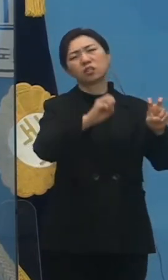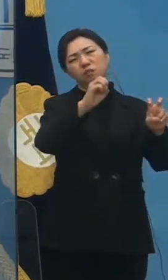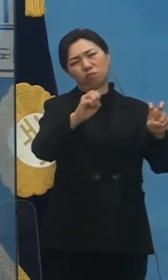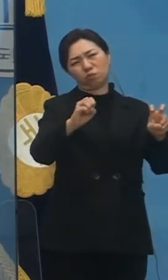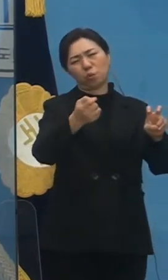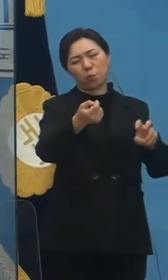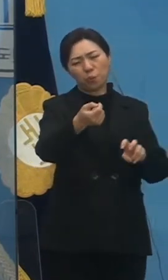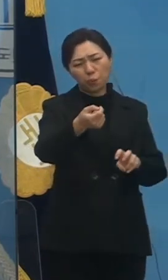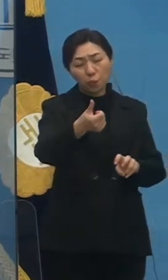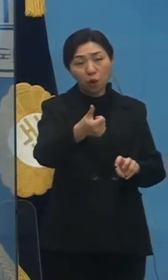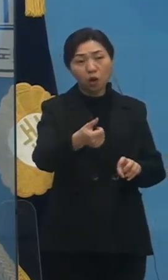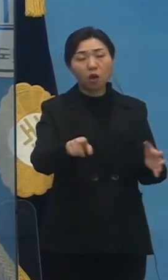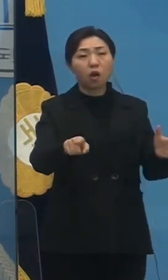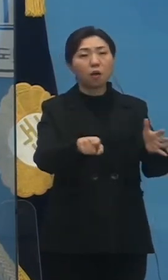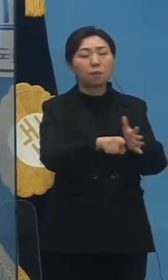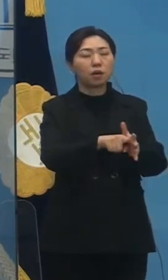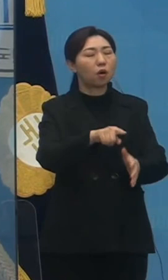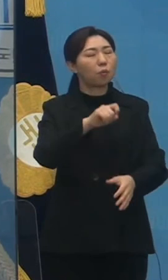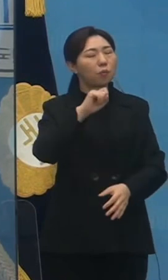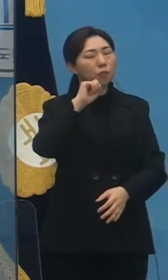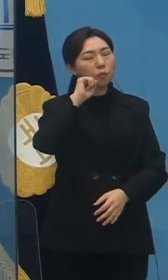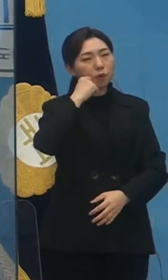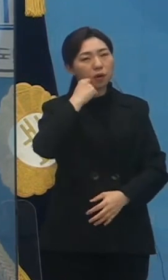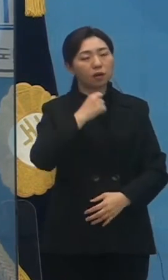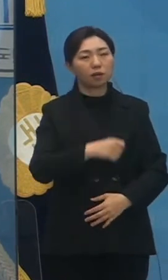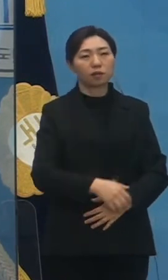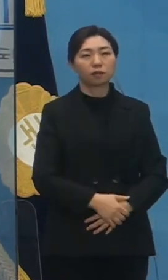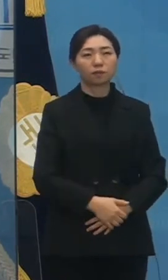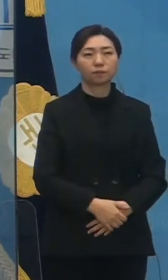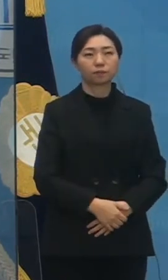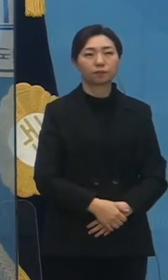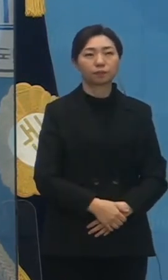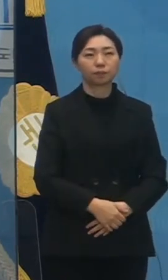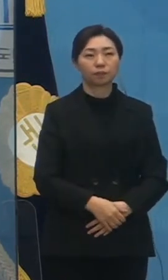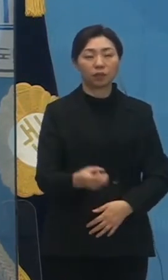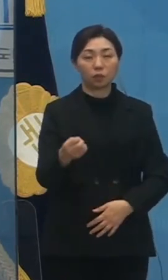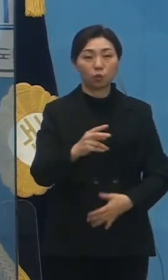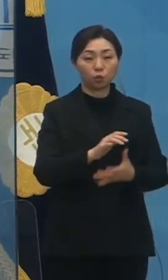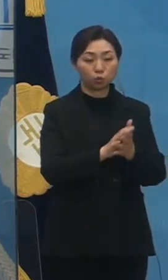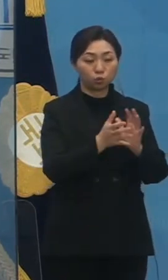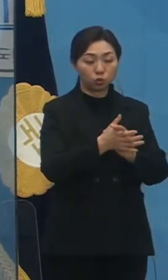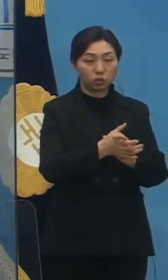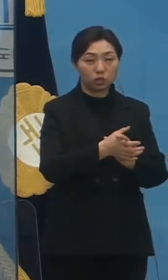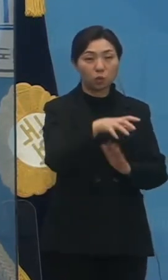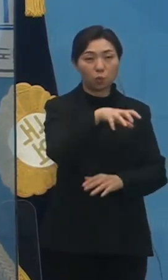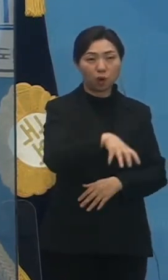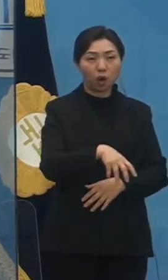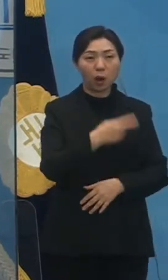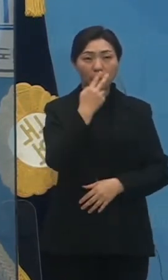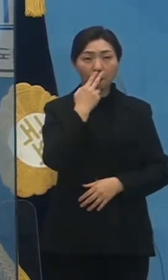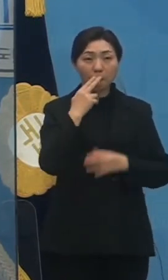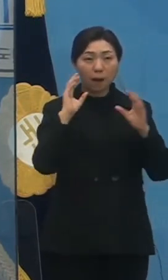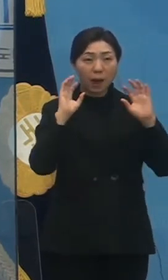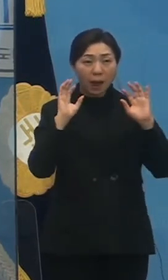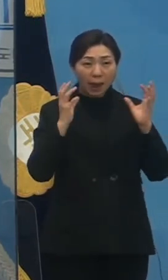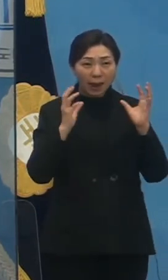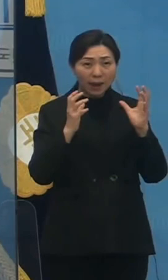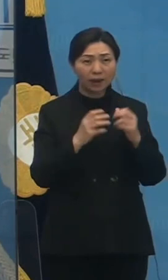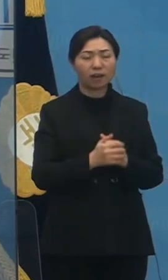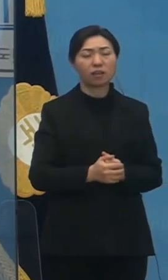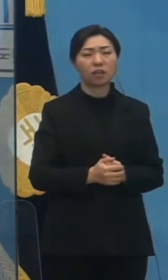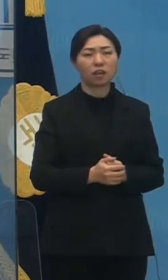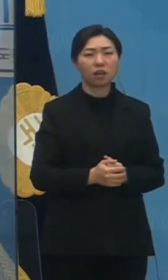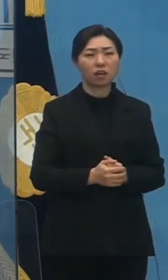낮아서 신뢰하기가 어렵습니다. 그리고 유치원생이나 초등학교 저학년생에게